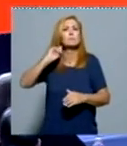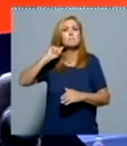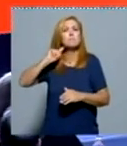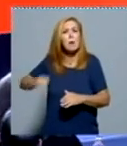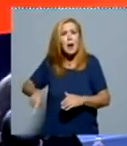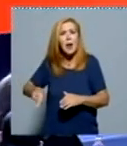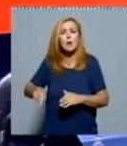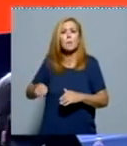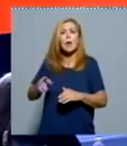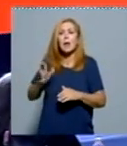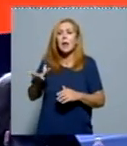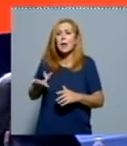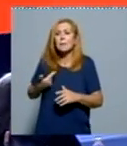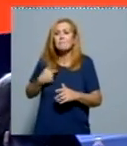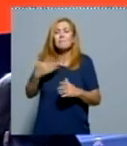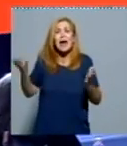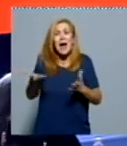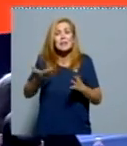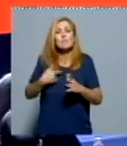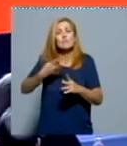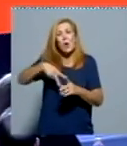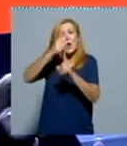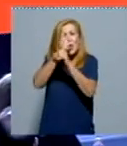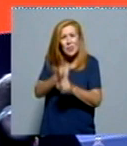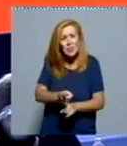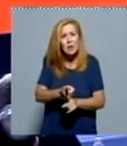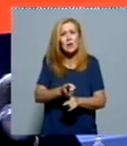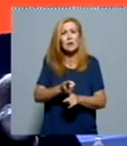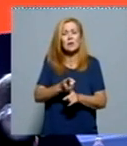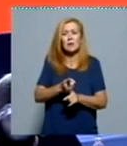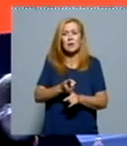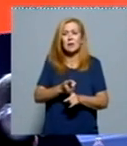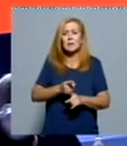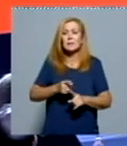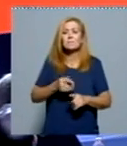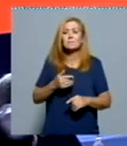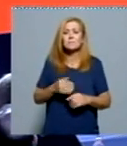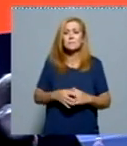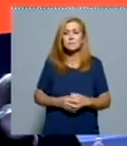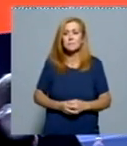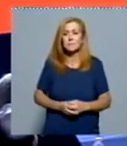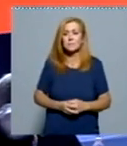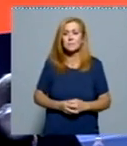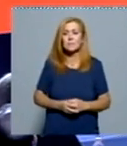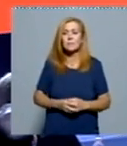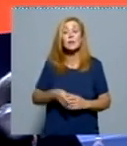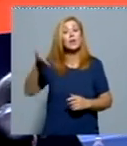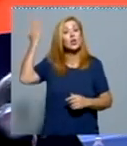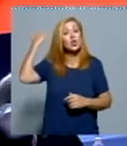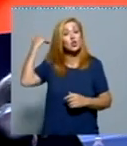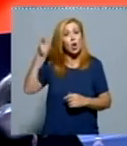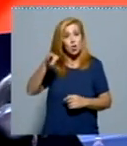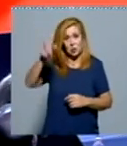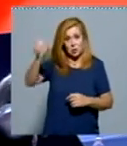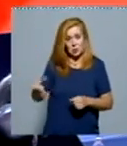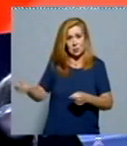ακούμε πέρα από διαβήματα. Και κάτι πιο ειδικό, αν επιτρέπετε, γιατί είχατε ασχοληθεί ειδικά. Επί των ημερών σας προχώρησε η σύμβαση